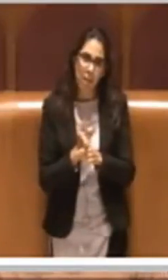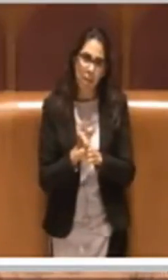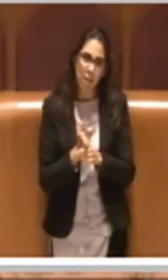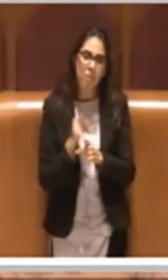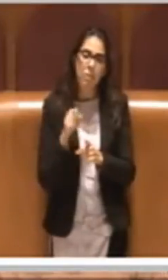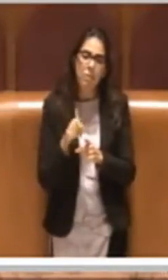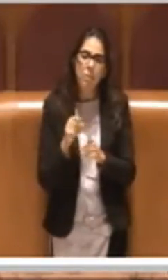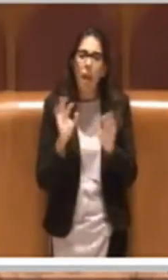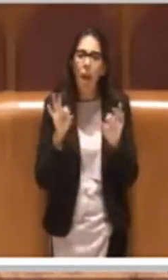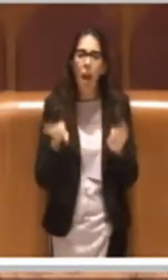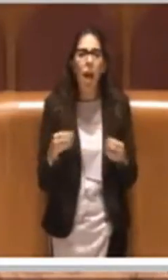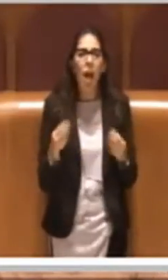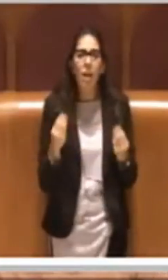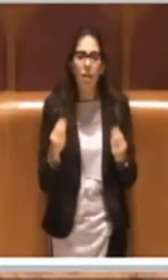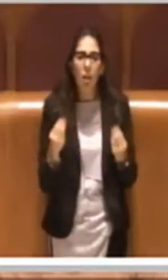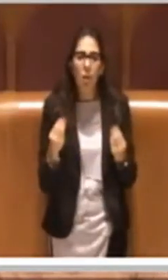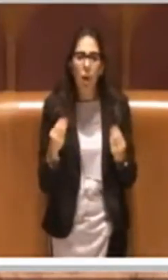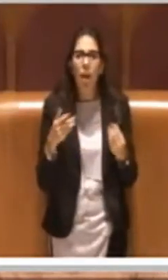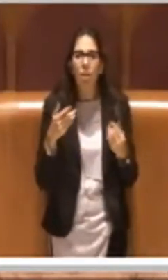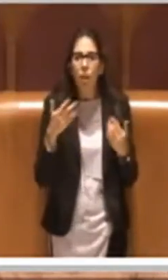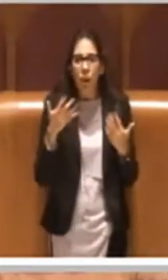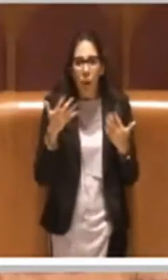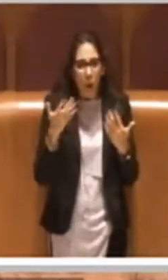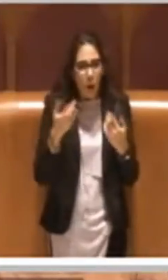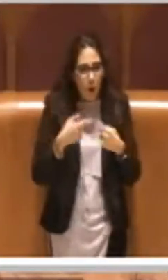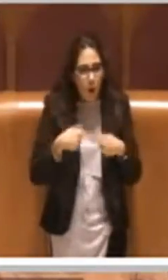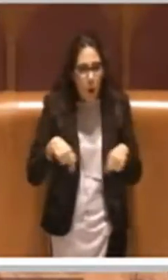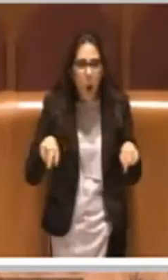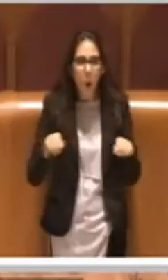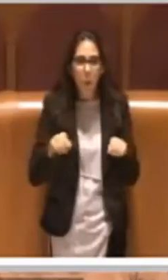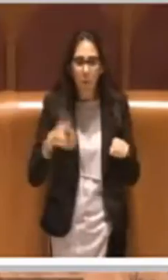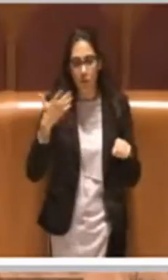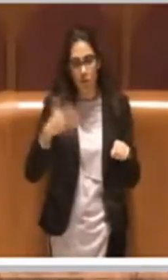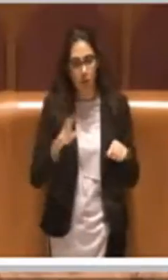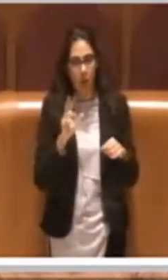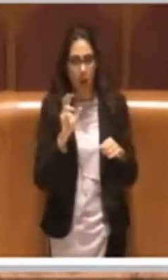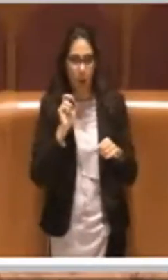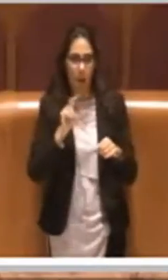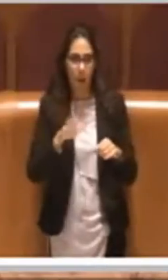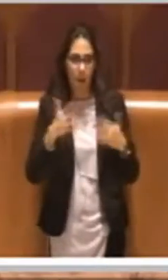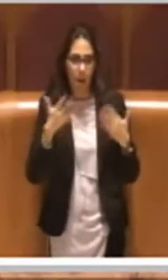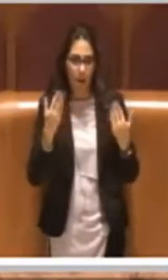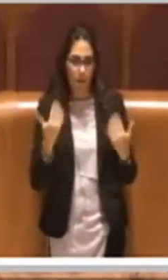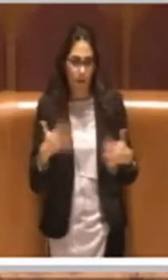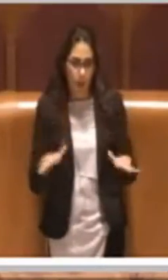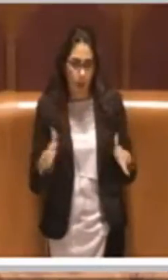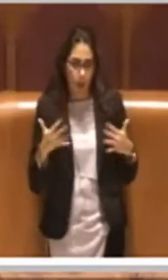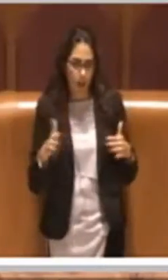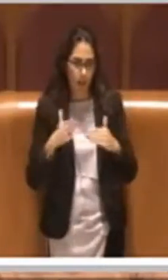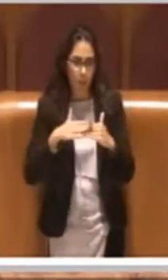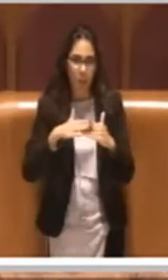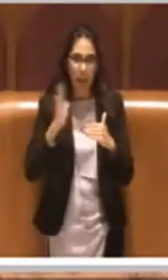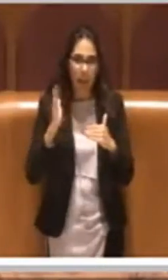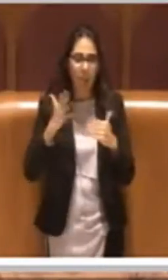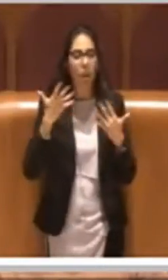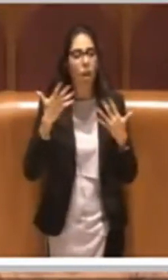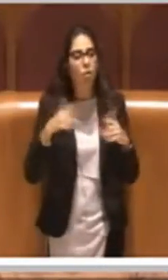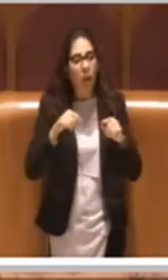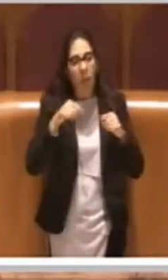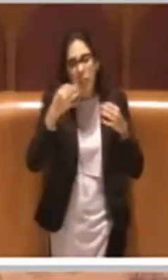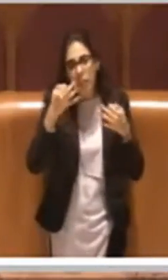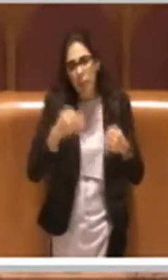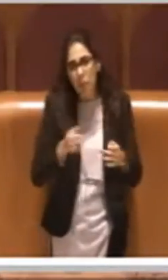arriva dopo una commissione nella quale abbiamo già esplorato, la commissione si è già espressa e avrà già probabilmente inviato